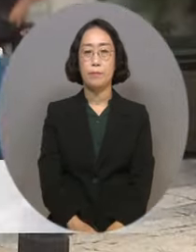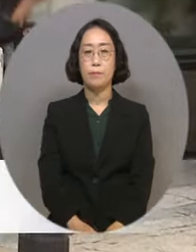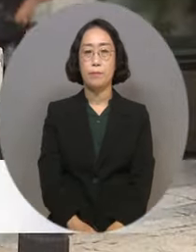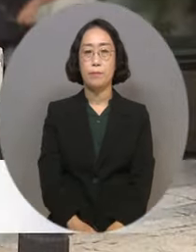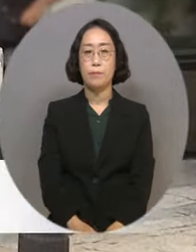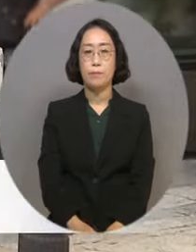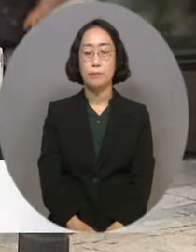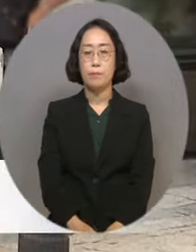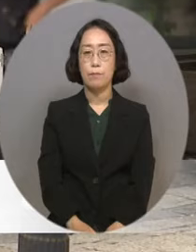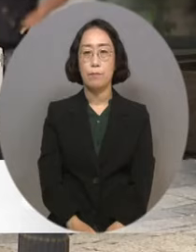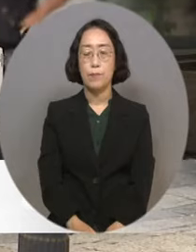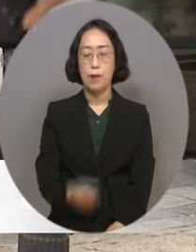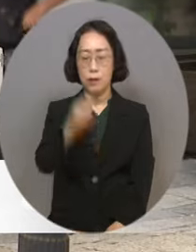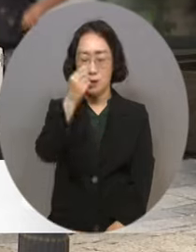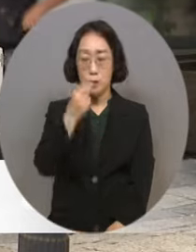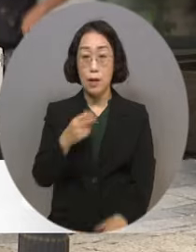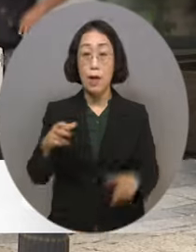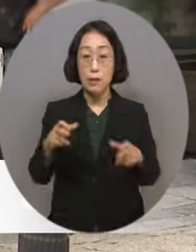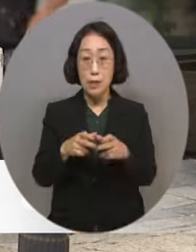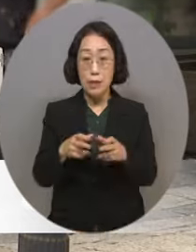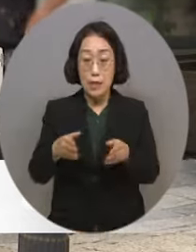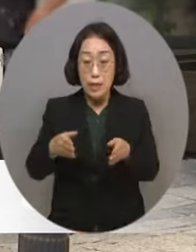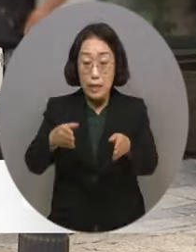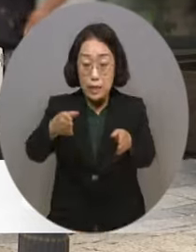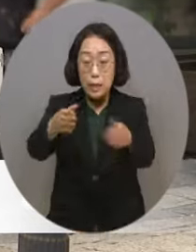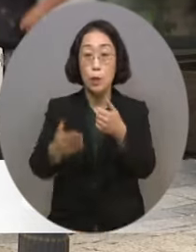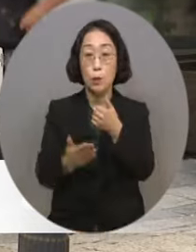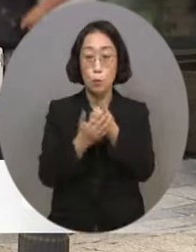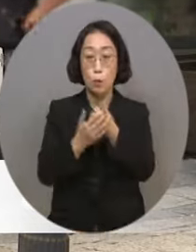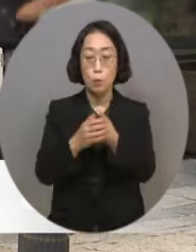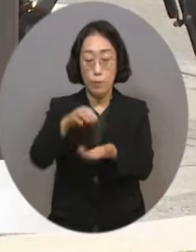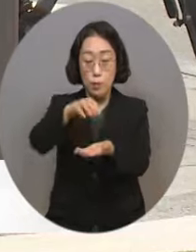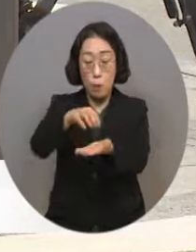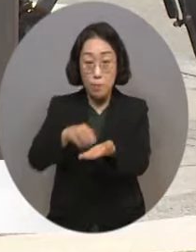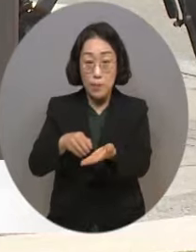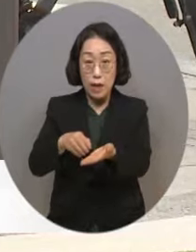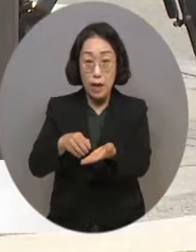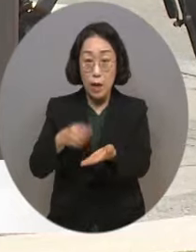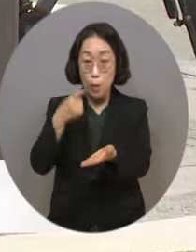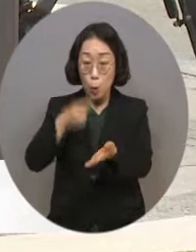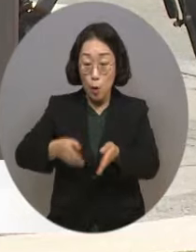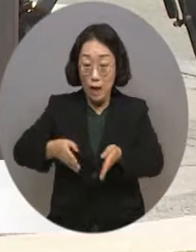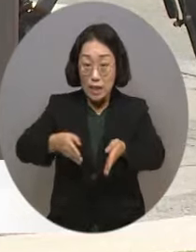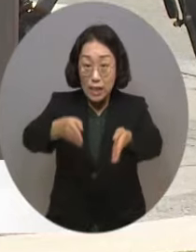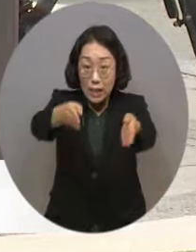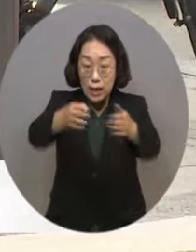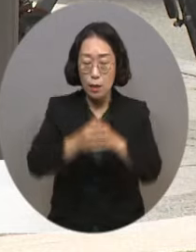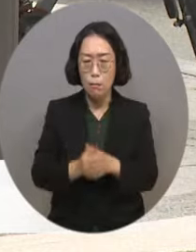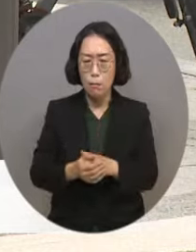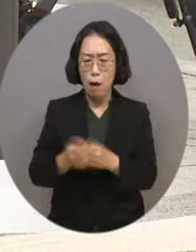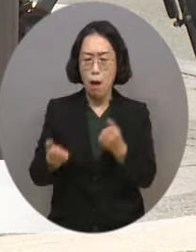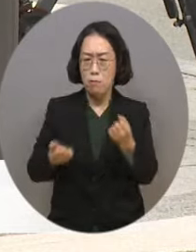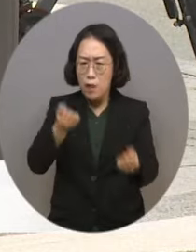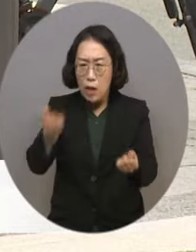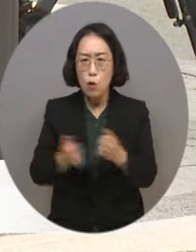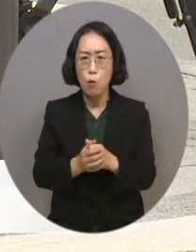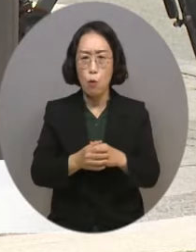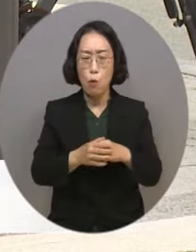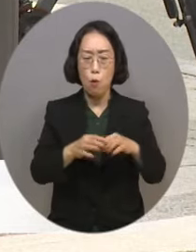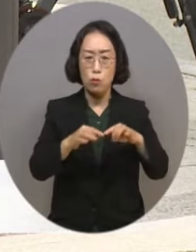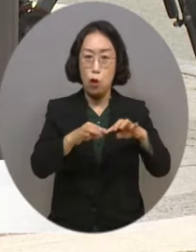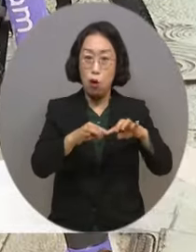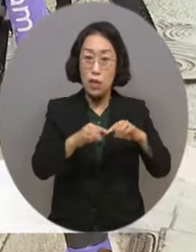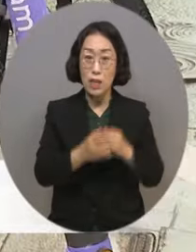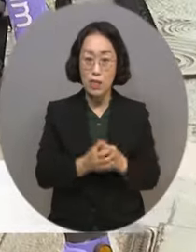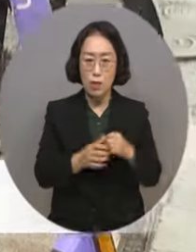기자입니다 시각 장애인의 길을 안내해 주는 점자블록 하지만 전동 킥보드와 자전거 등이 점자 블록 위에 버젓이